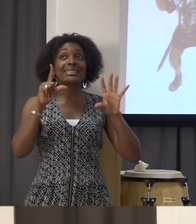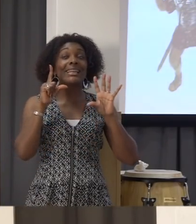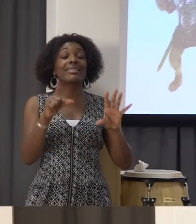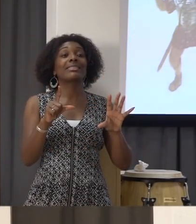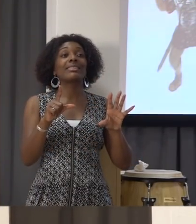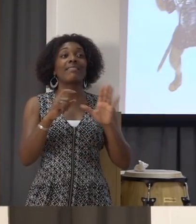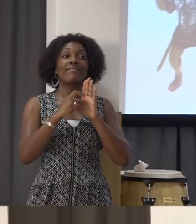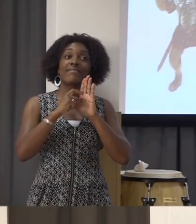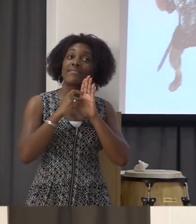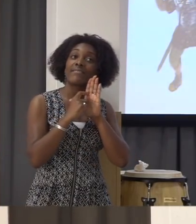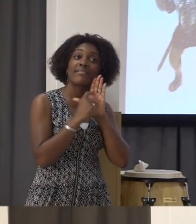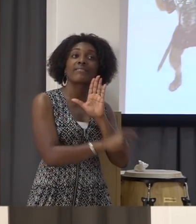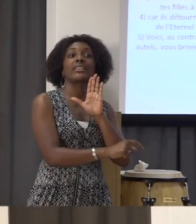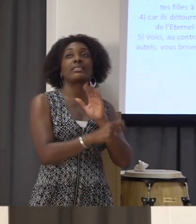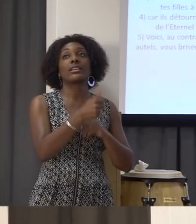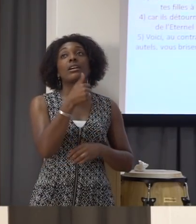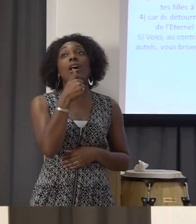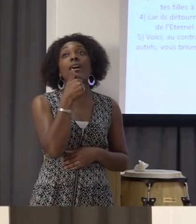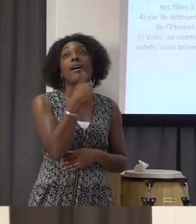versets 1